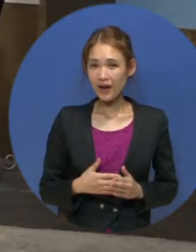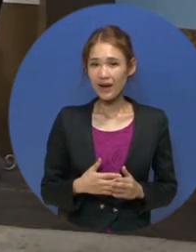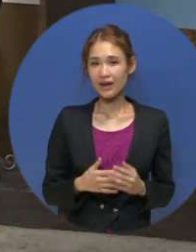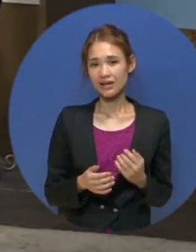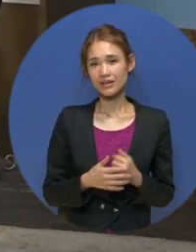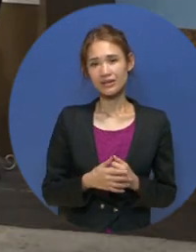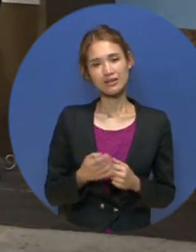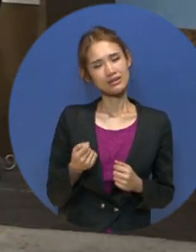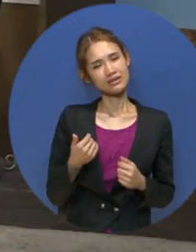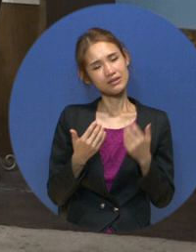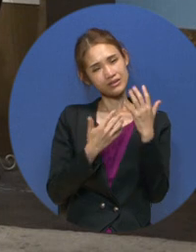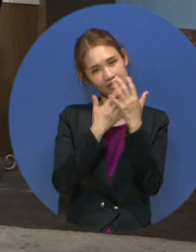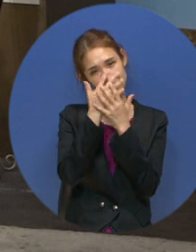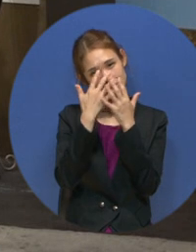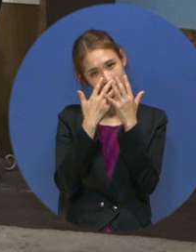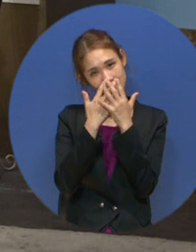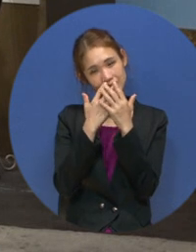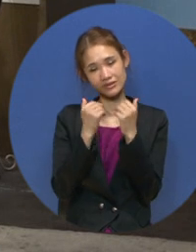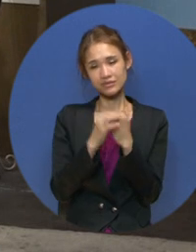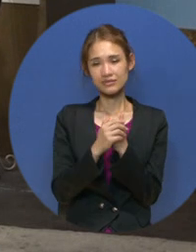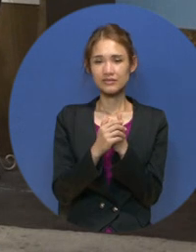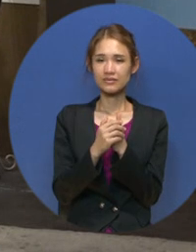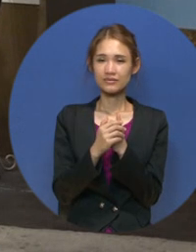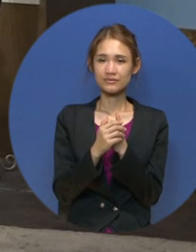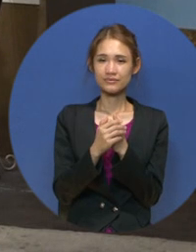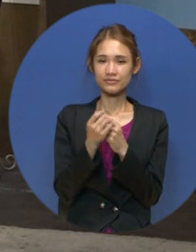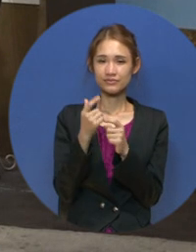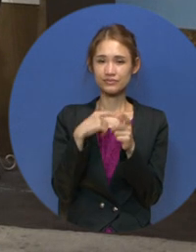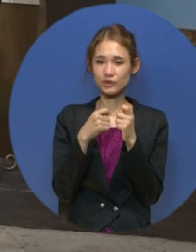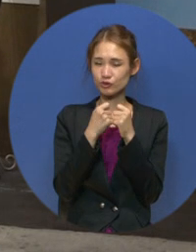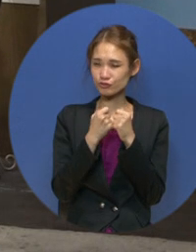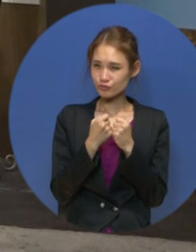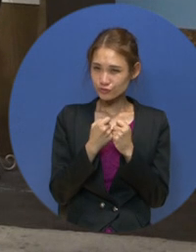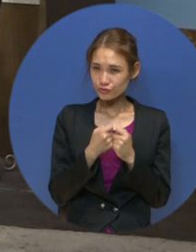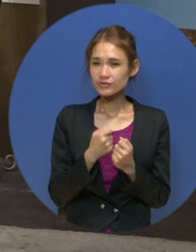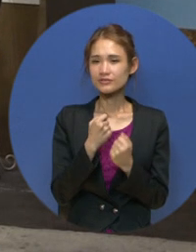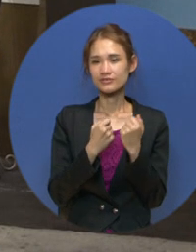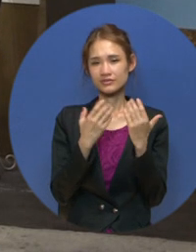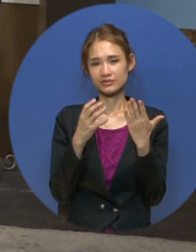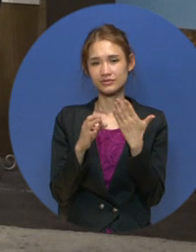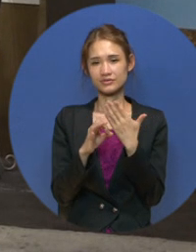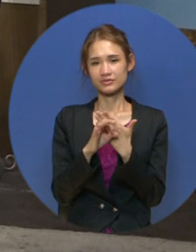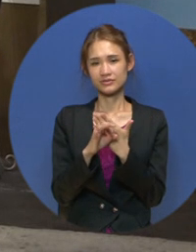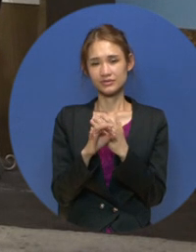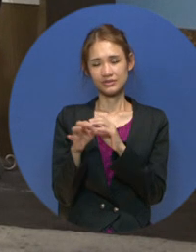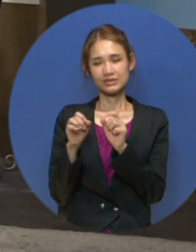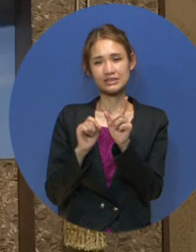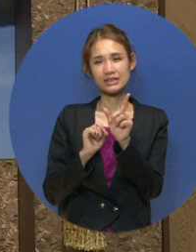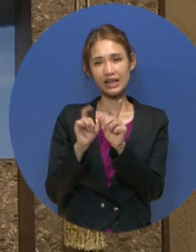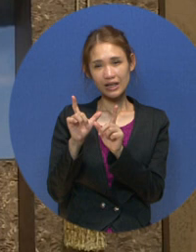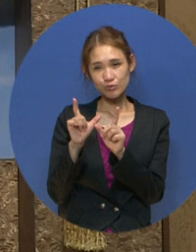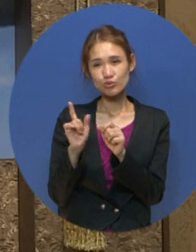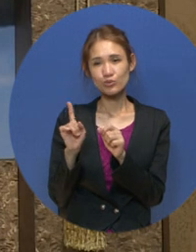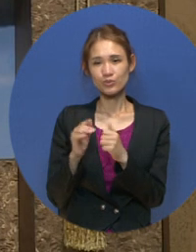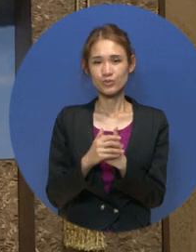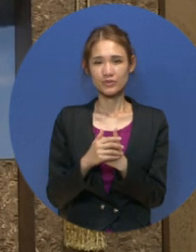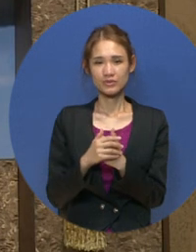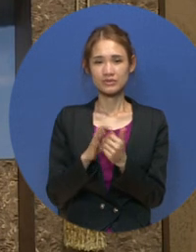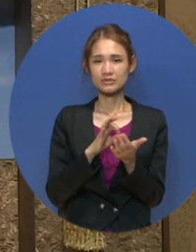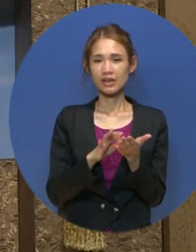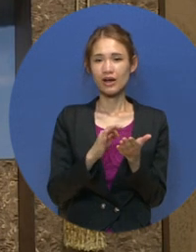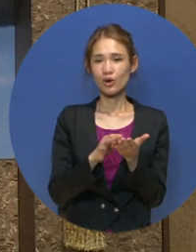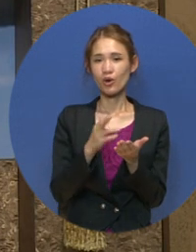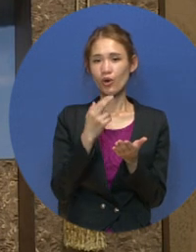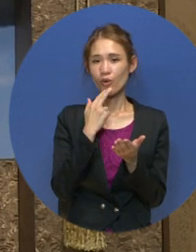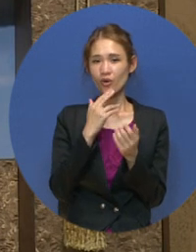그런데 그래서, 또 약간은 모호하거든요. 네, 조금 더 구체적으로 말씀드리면 네. 저희가 주로 들어오는 기증품들이 사용하지